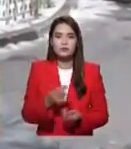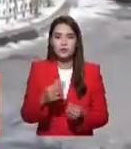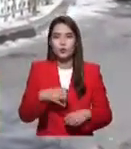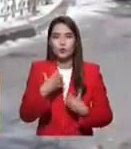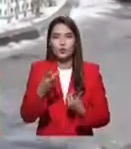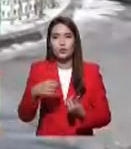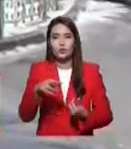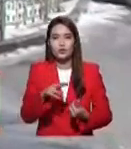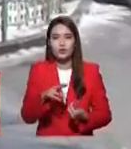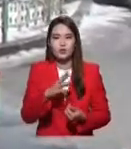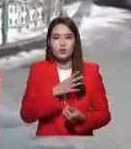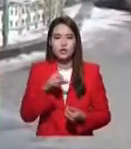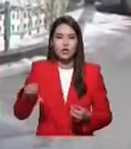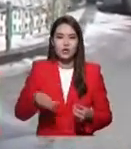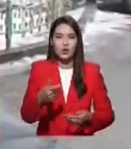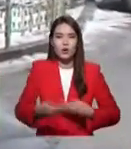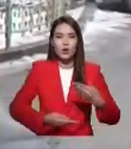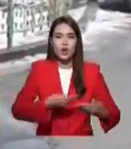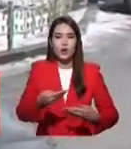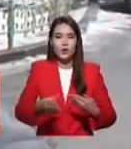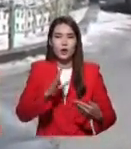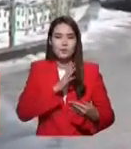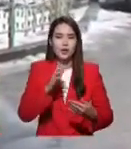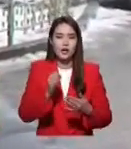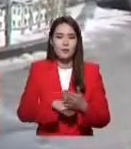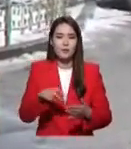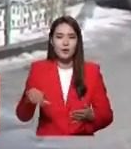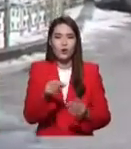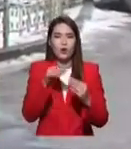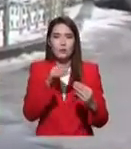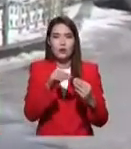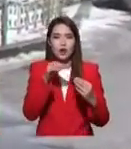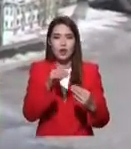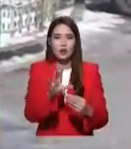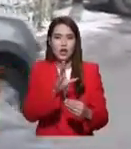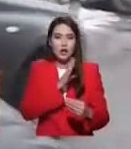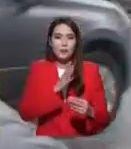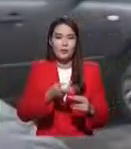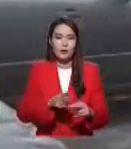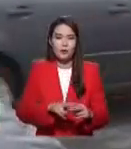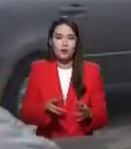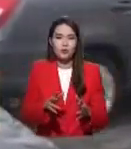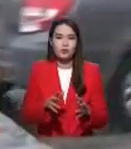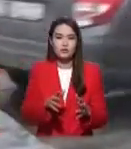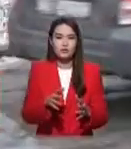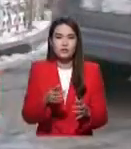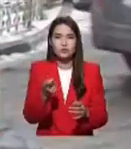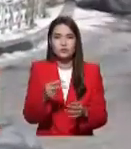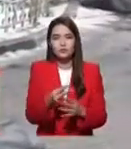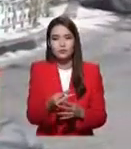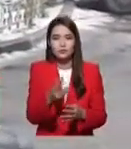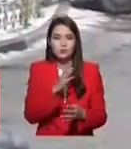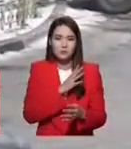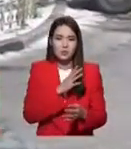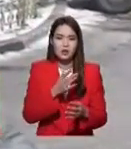Еділеп жүрдік. Жолмен келе жаттық, потому что жолда машинелер жүрді. Жолда онша не емес, мұз емес.